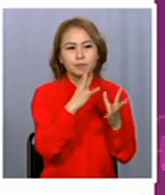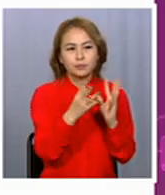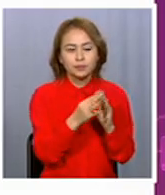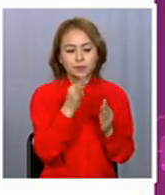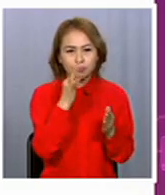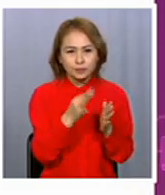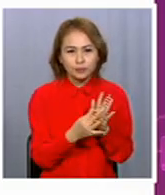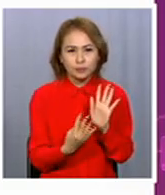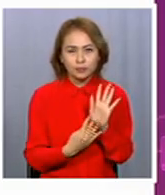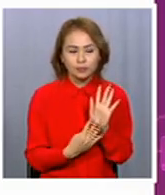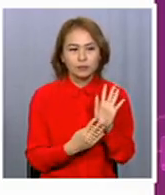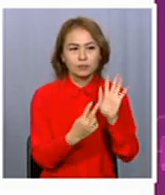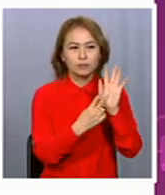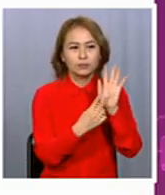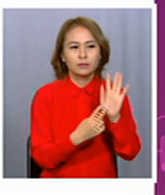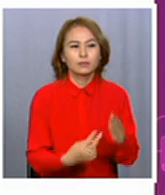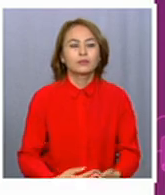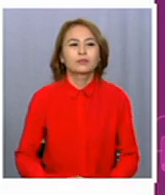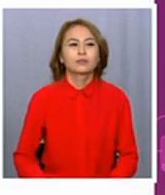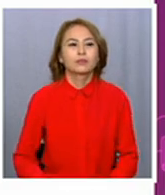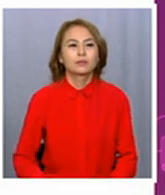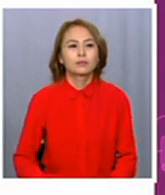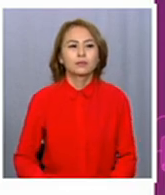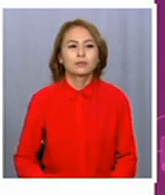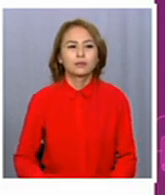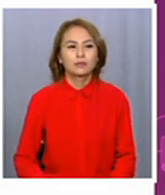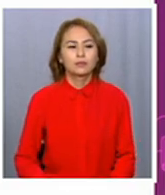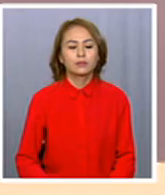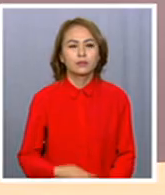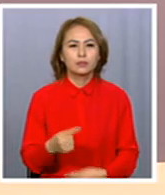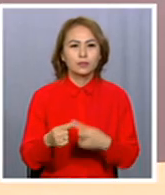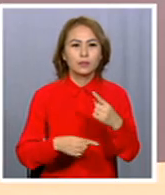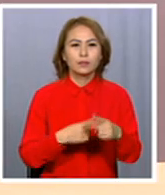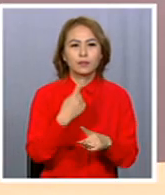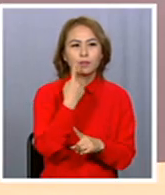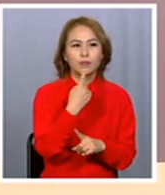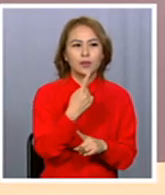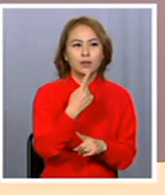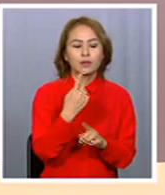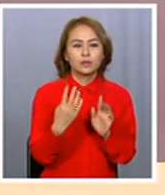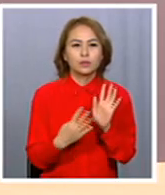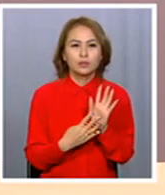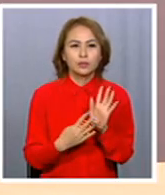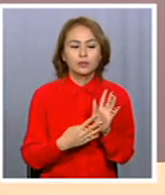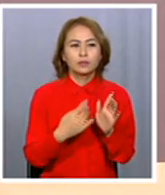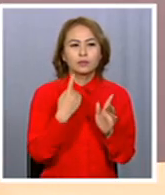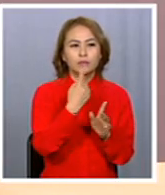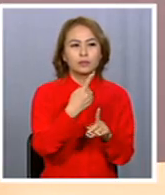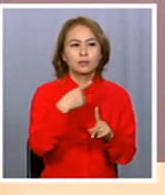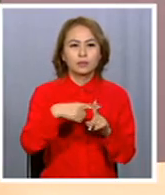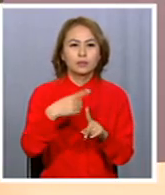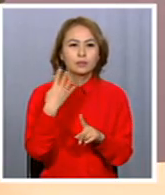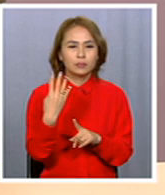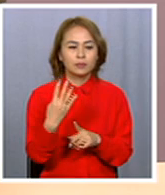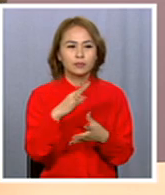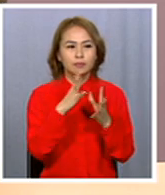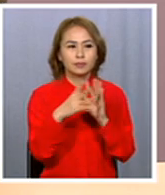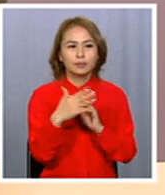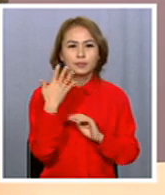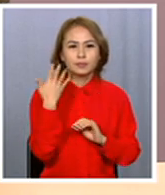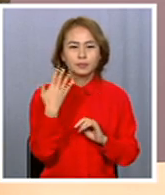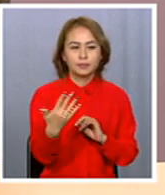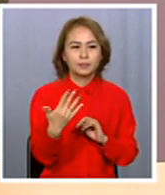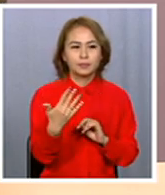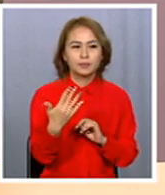Жауабы 9-дан 7. Келесі өрнекте есептейік. 9-дан 1 мен 9-дан 4-ті қосамыз.